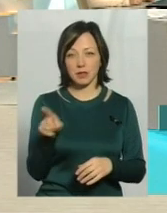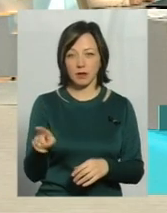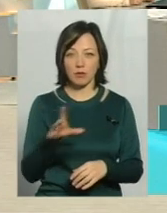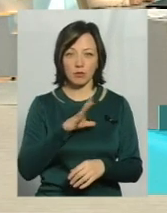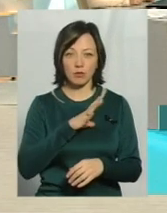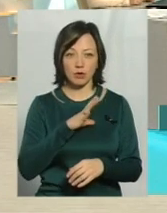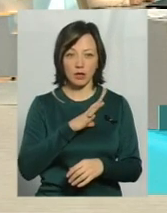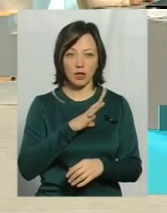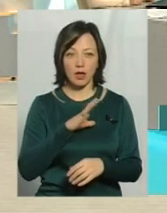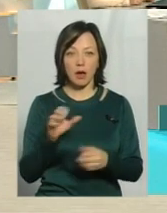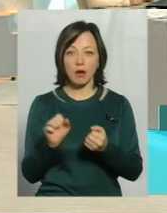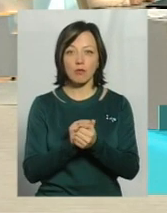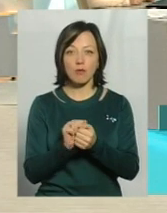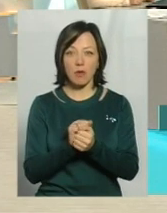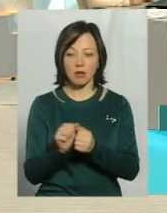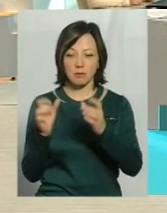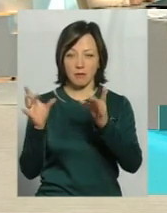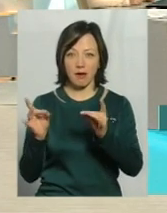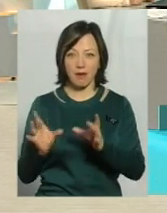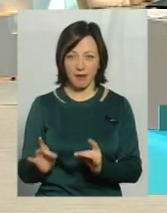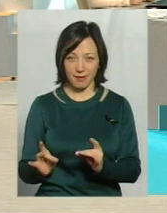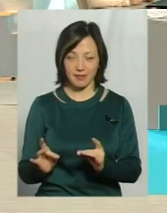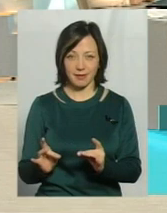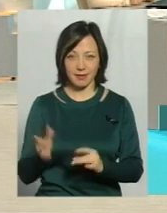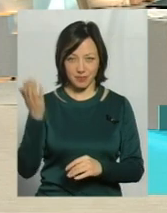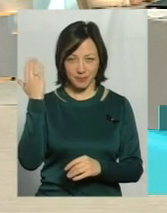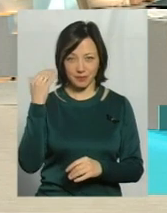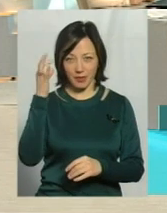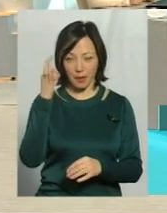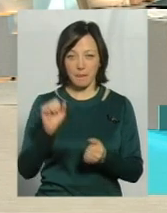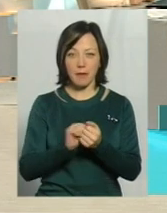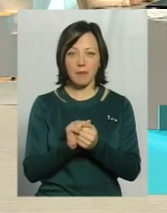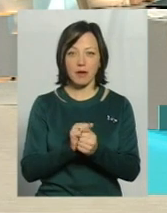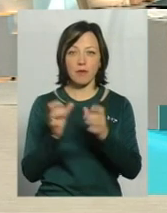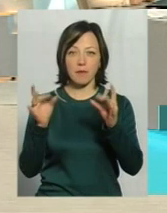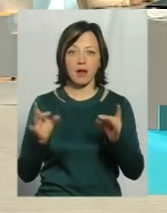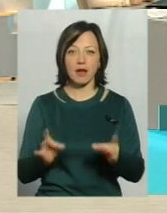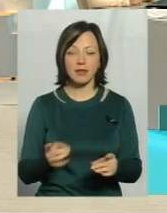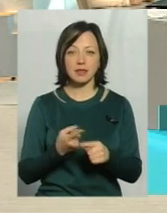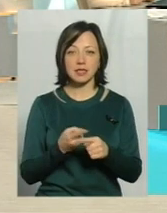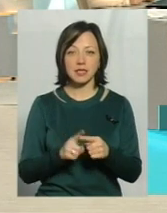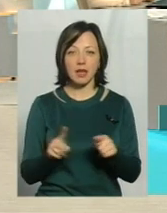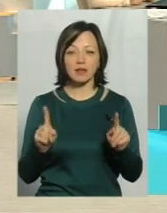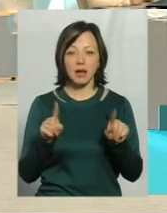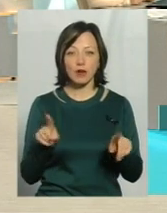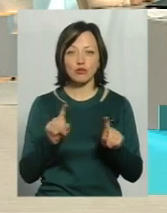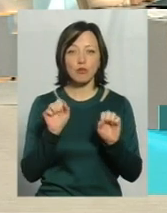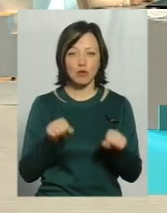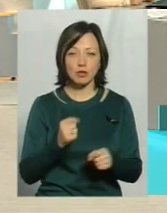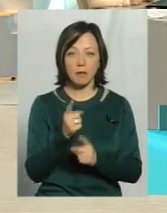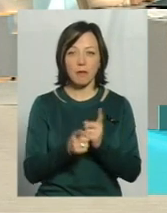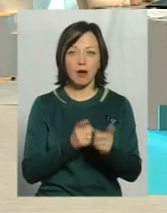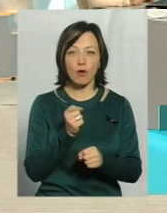паперові кульочки, так, от. Паперові кульочки – це таке, що може перероблятися